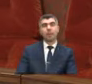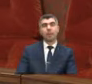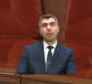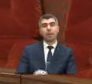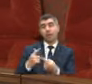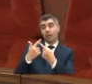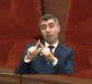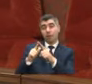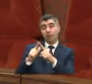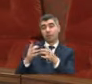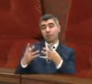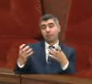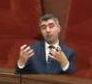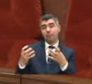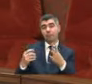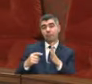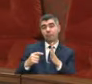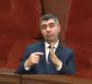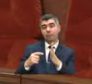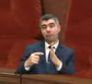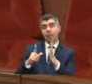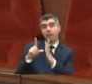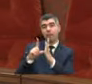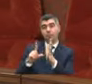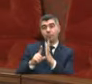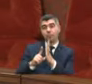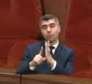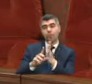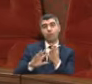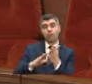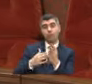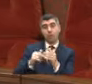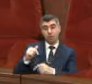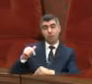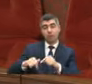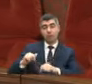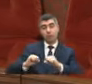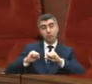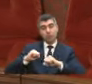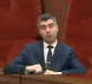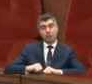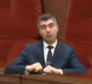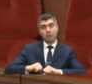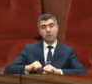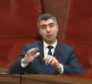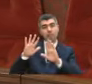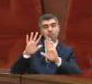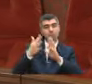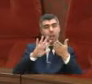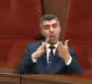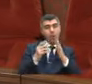التشريعات اللي في البلاد ديالنا منذ سنوات كيبين على أن هناك التزام حقيقي في كل ما يتعلق بالبيئة والتغيرات